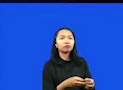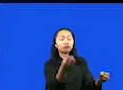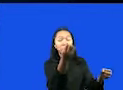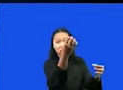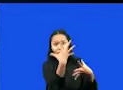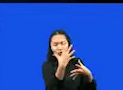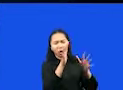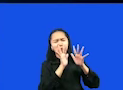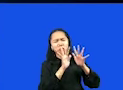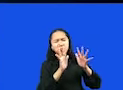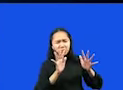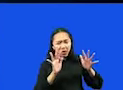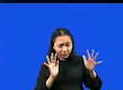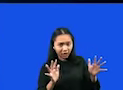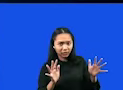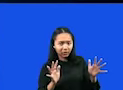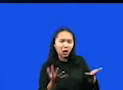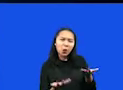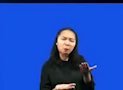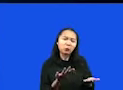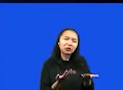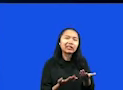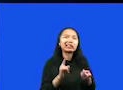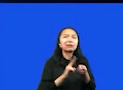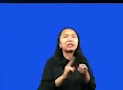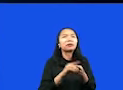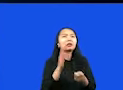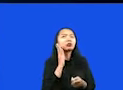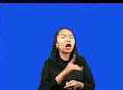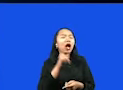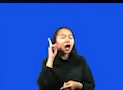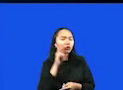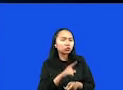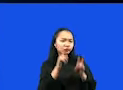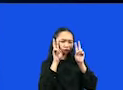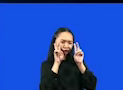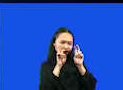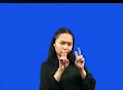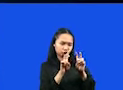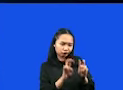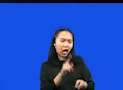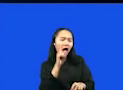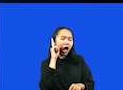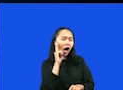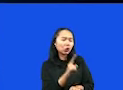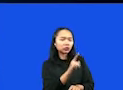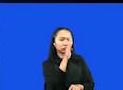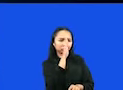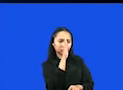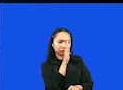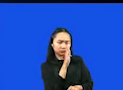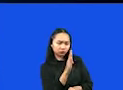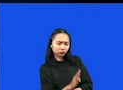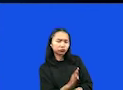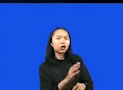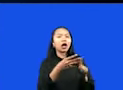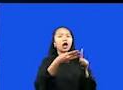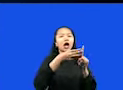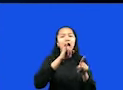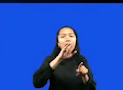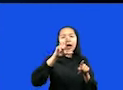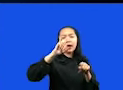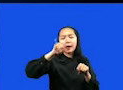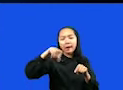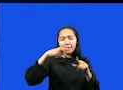tersedia kita itu anak-anak muda itu harus lebih teliti nih dan bijak memilih informasi mana yang benar iya Jangan